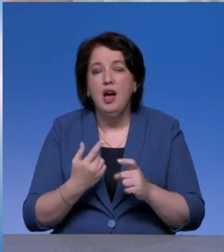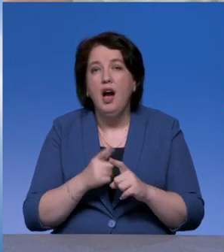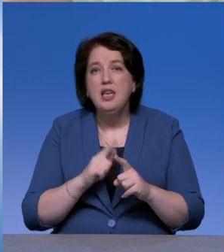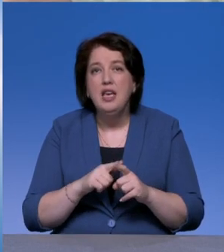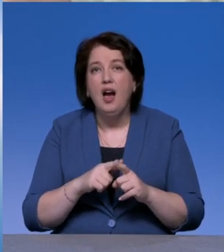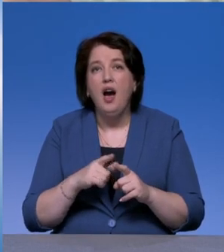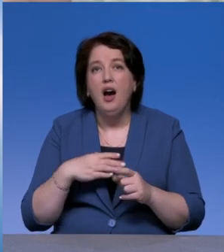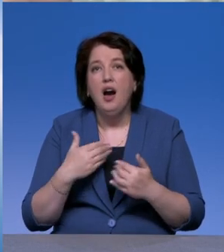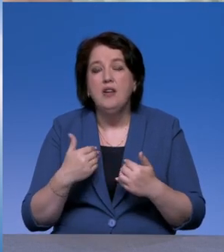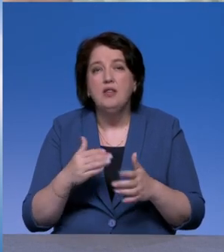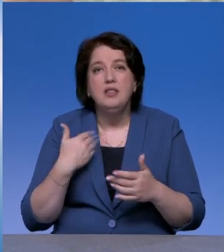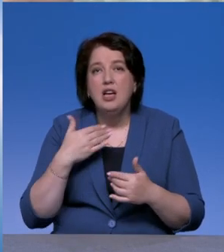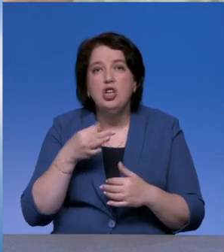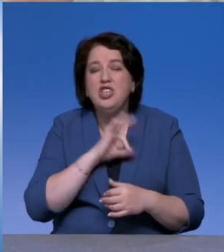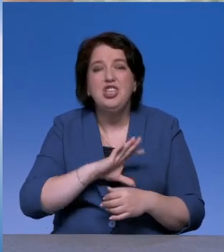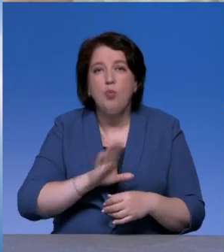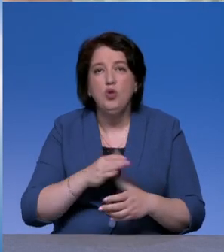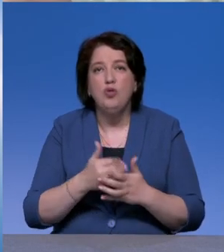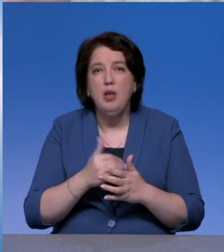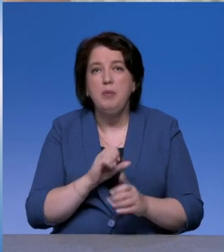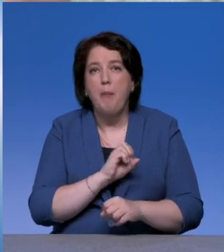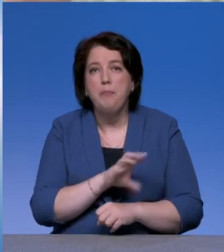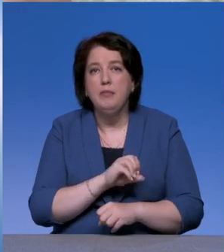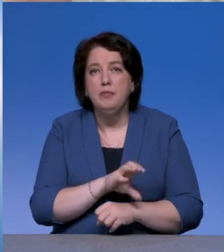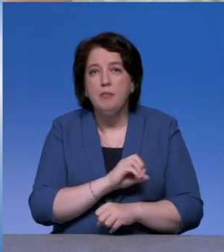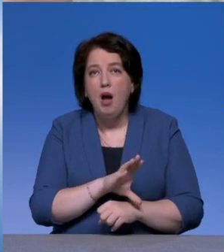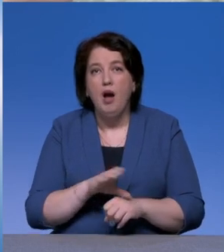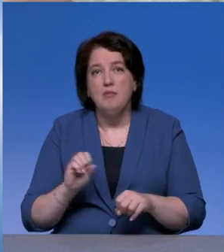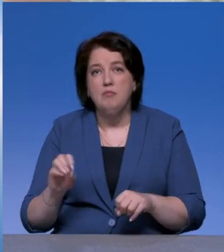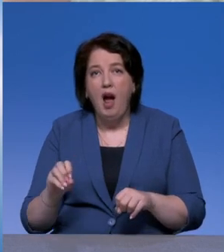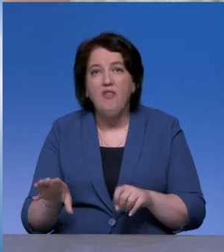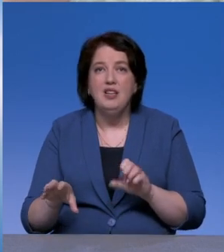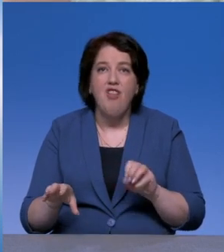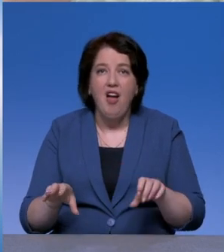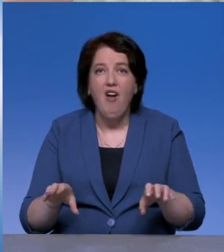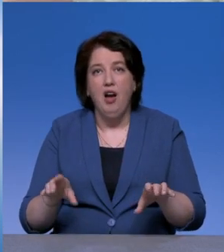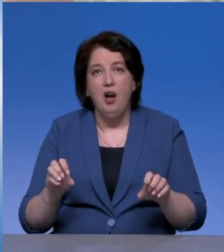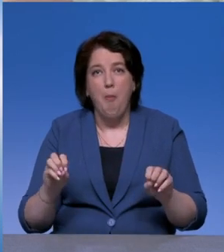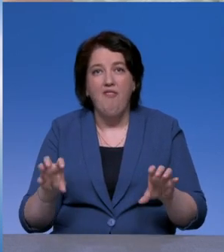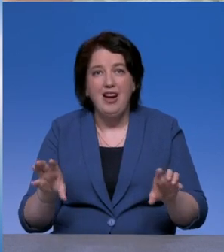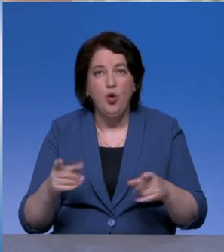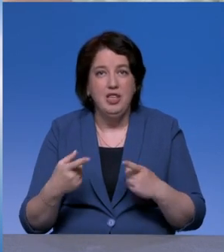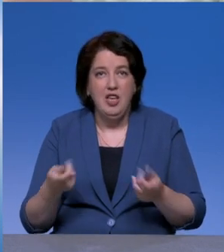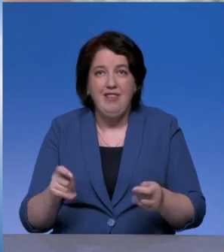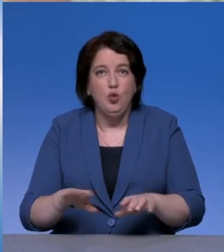выпускники. Так что всем надо 50%, допустим, водителей на пересдачу